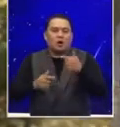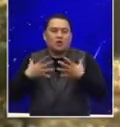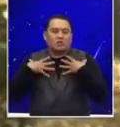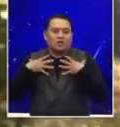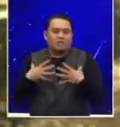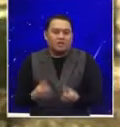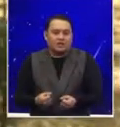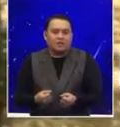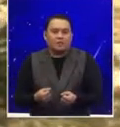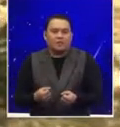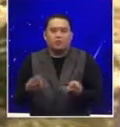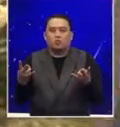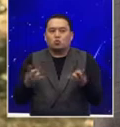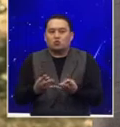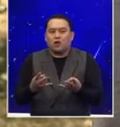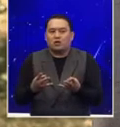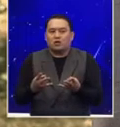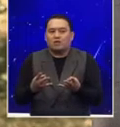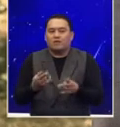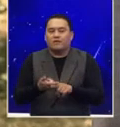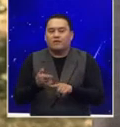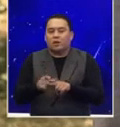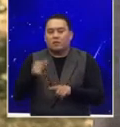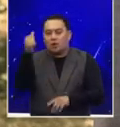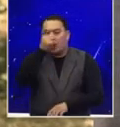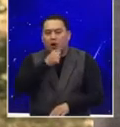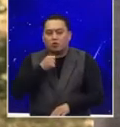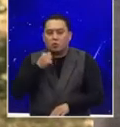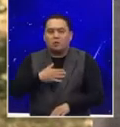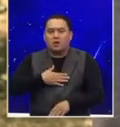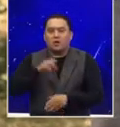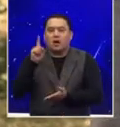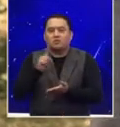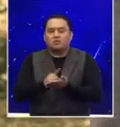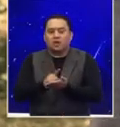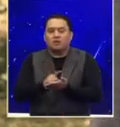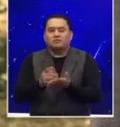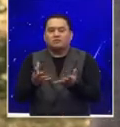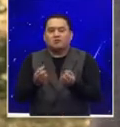оздоровления нуждающихся. В этом году мы